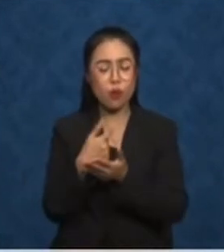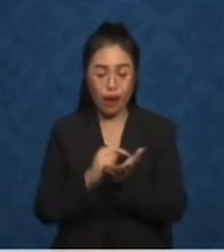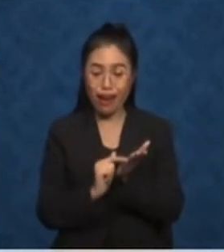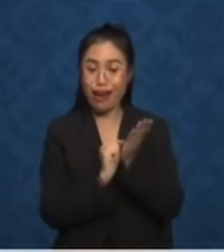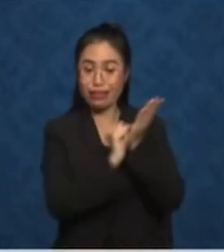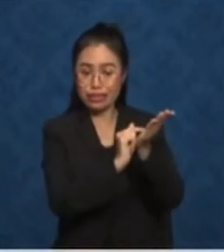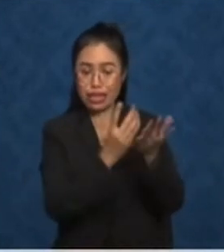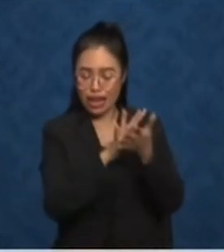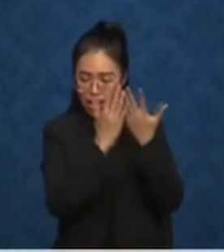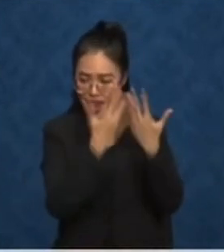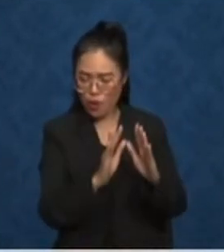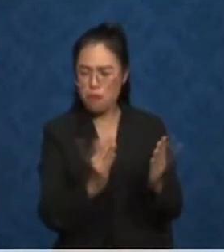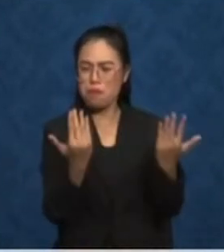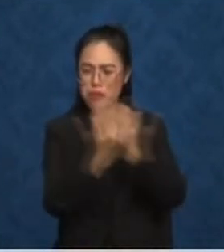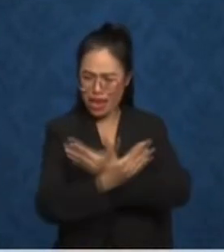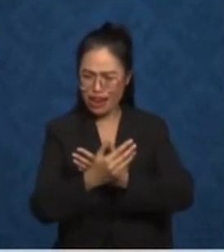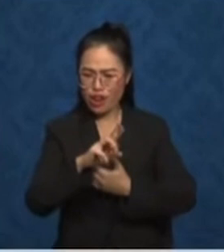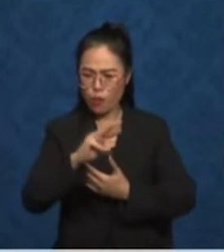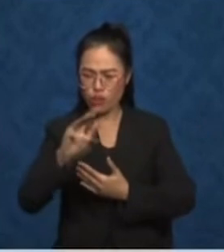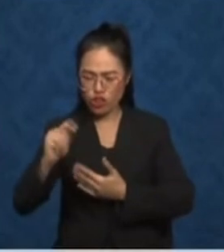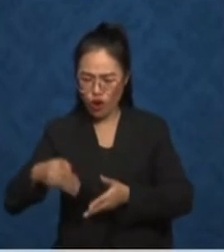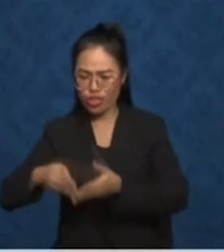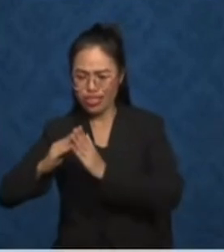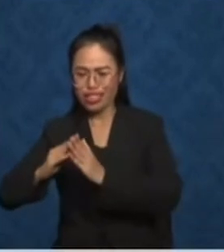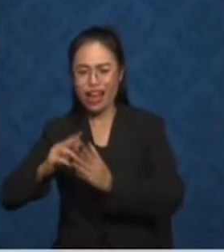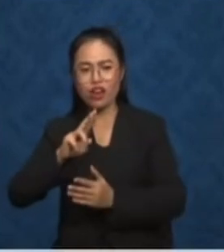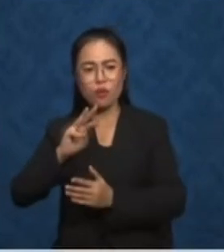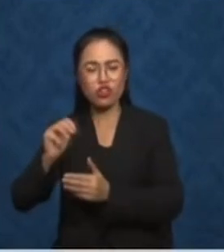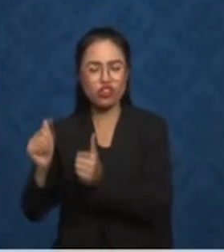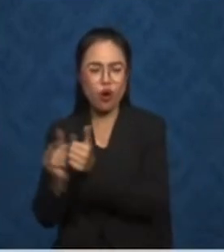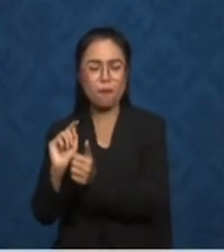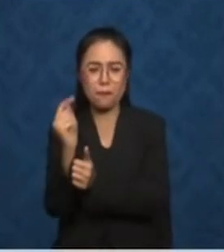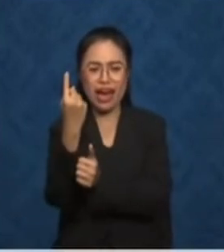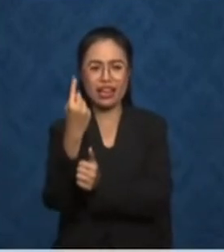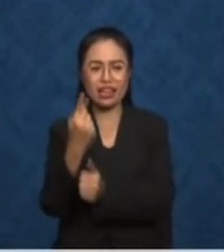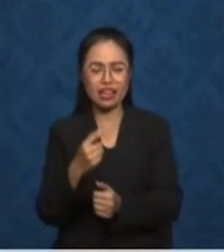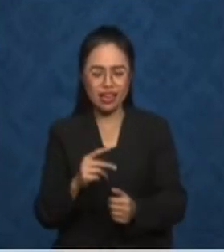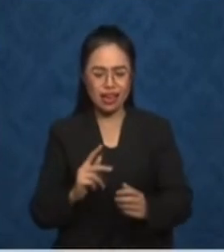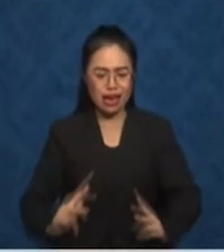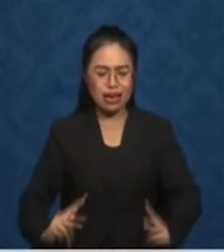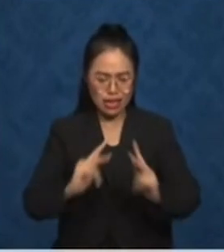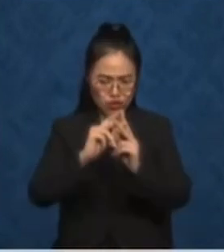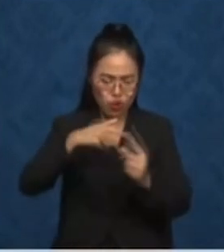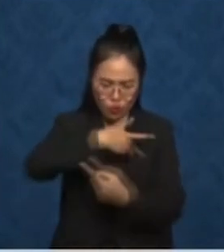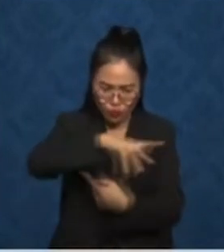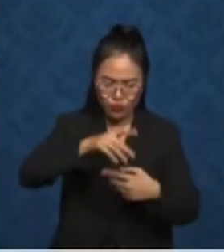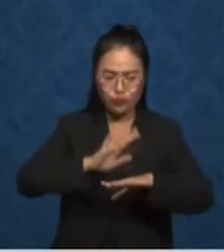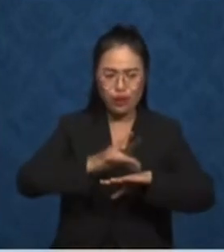วใหททานนายกราฐปร sotเปรมต กรฐปตกรากรานาทีเยอะมาก